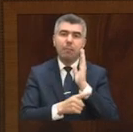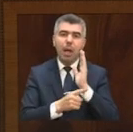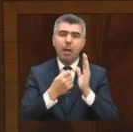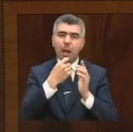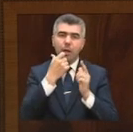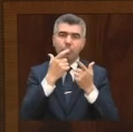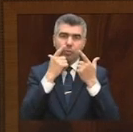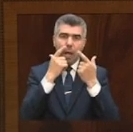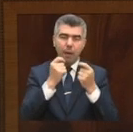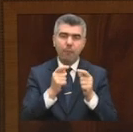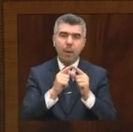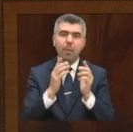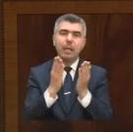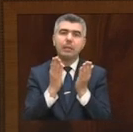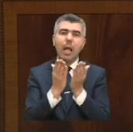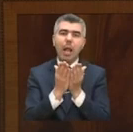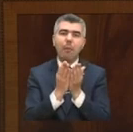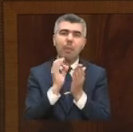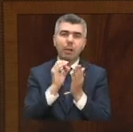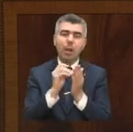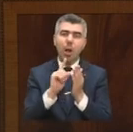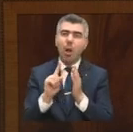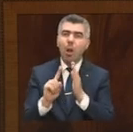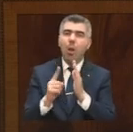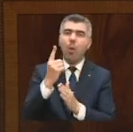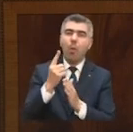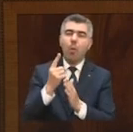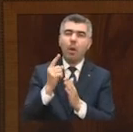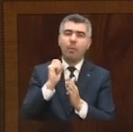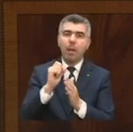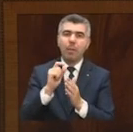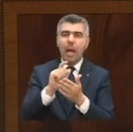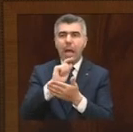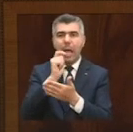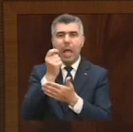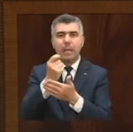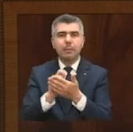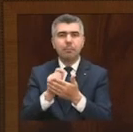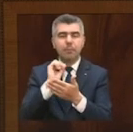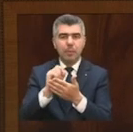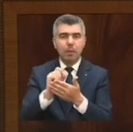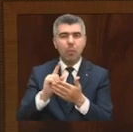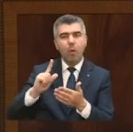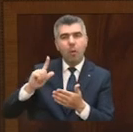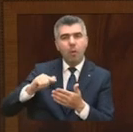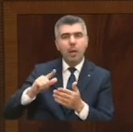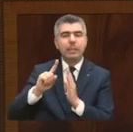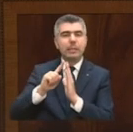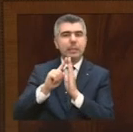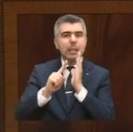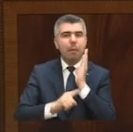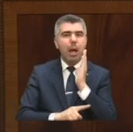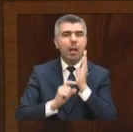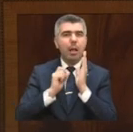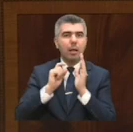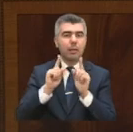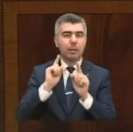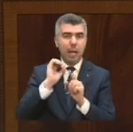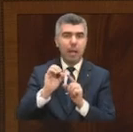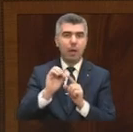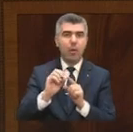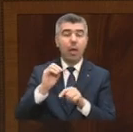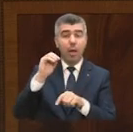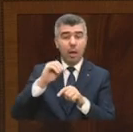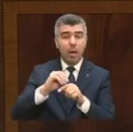واحد من الطلبه ديالنا حتى المرتبه اولى في مسابقه في الرياضيات وفي نفس النهار ولا في نفس الاسبوع كيصدر بالمقابل